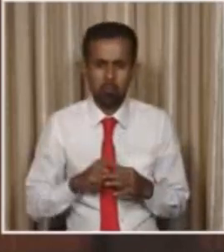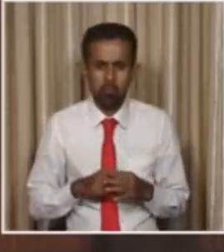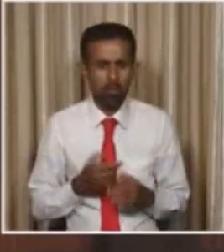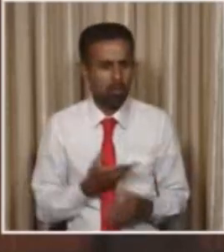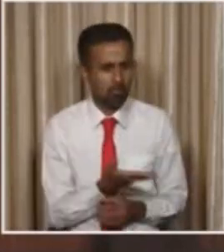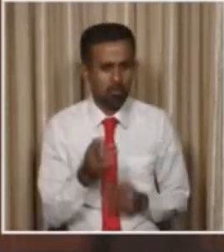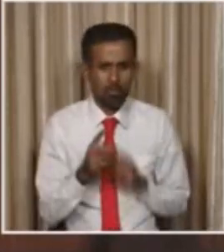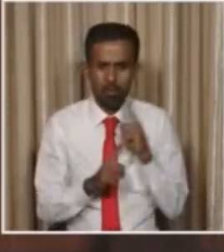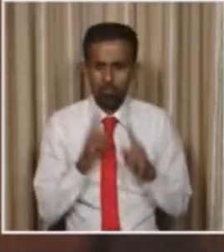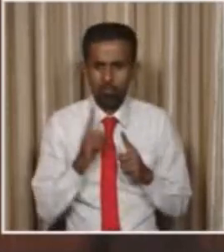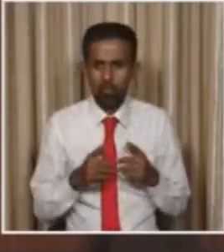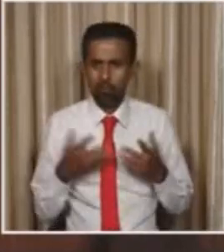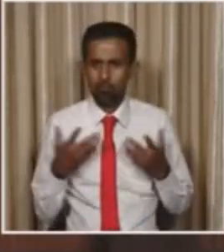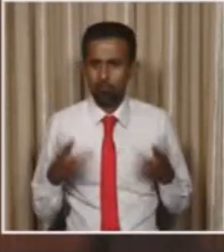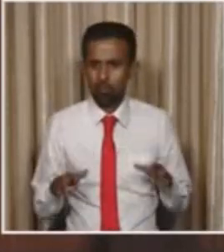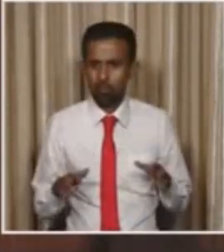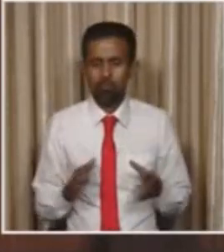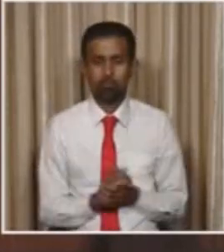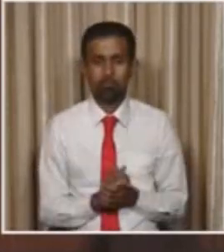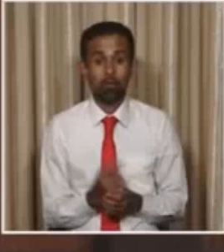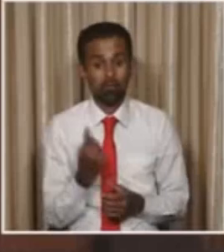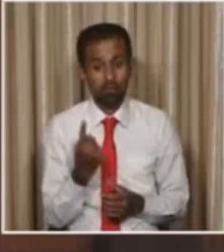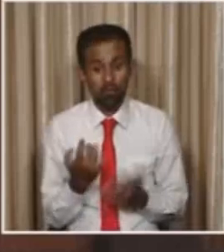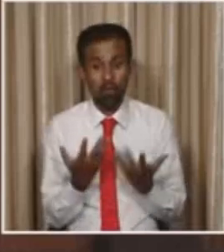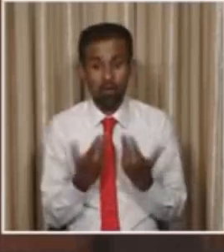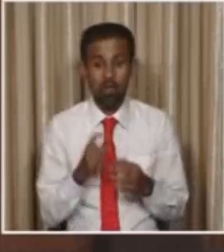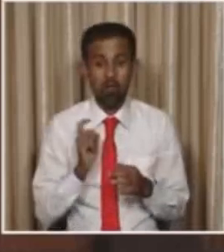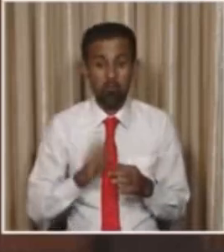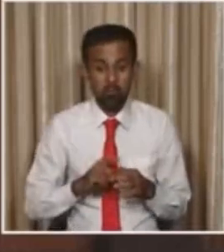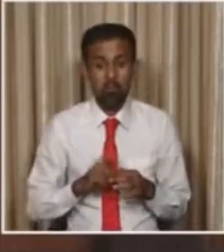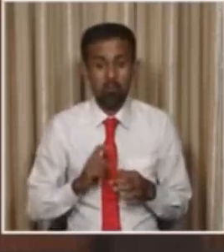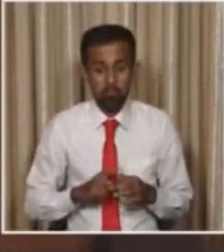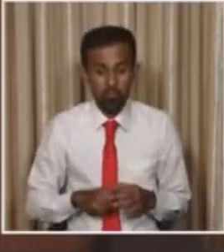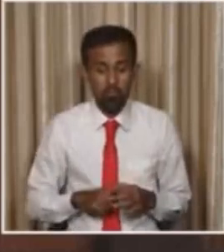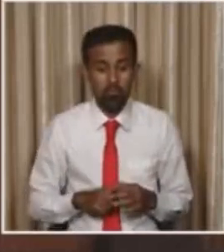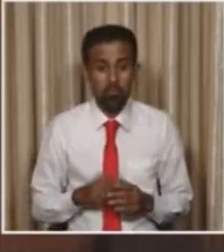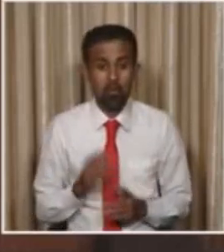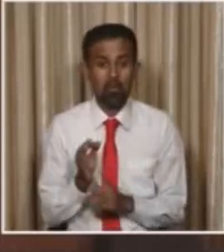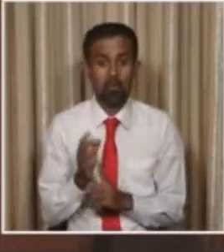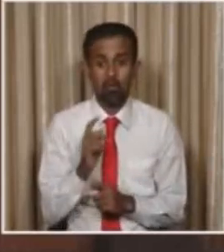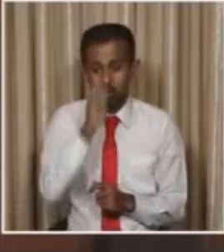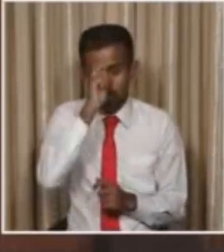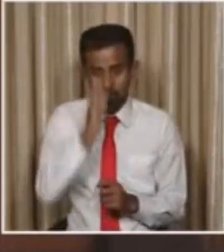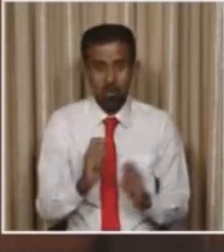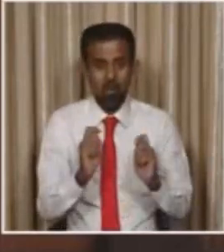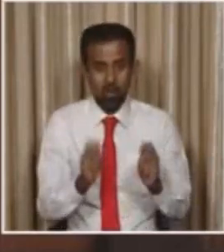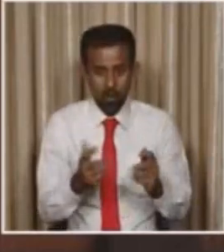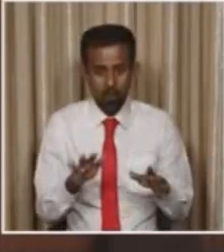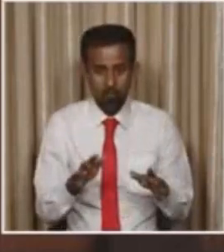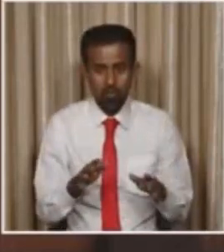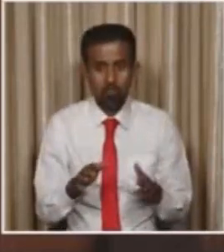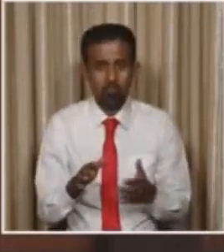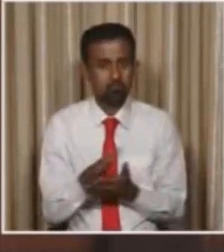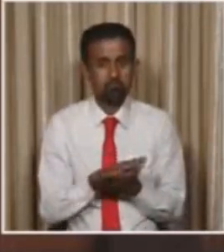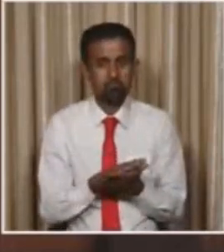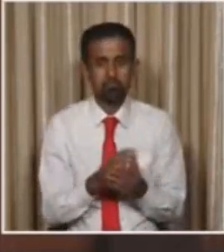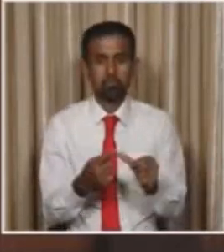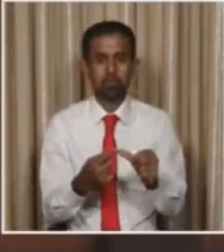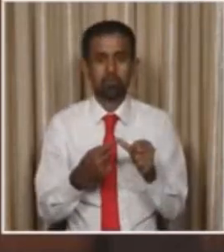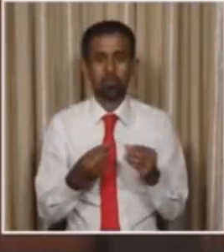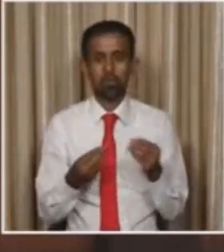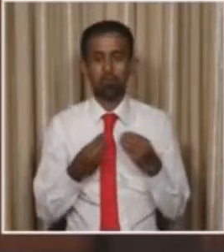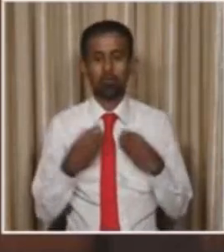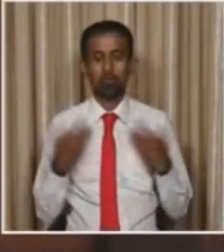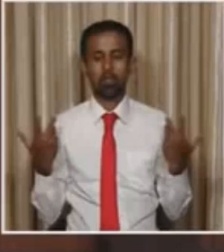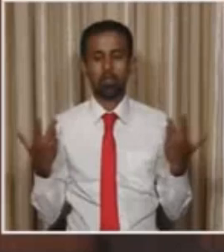நாங்கள் எங்களுடைய எத்தனையோ ஆயிரக்கணக்கான பிரச்சனை ஜனாதிபதிக்கு முன்பாக முன்வைத்திருக்கிறோம். ஆனால் இது அனைத்துக்கும் எந்த ஒரு தீர்வும் இதுவரைக்கும் கிடைக்கவில்லை. இது அனைத்துக்கும்